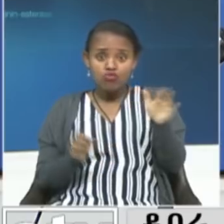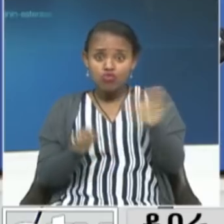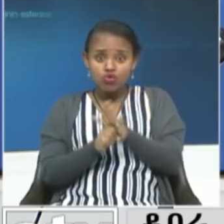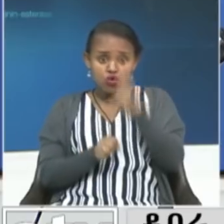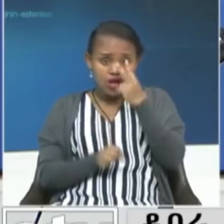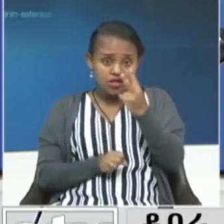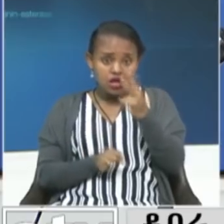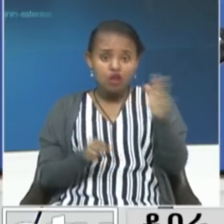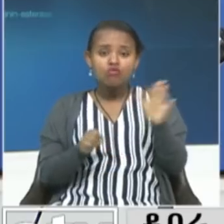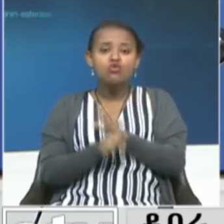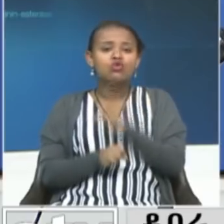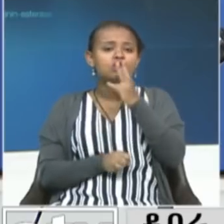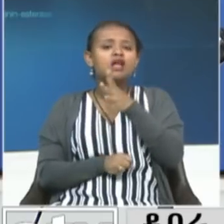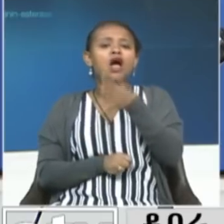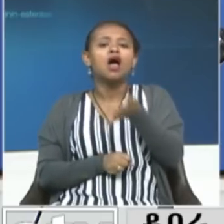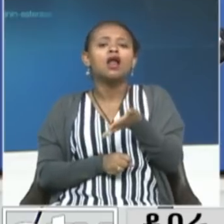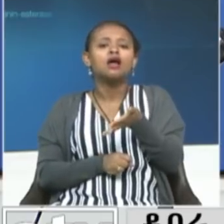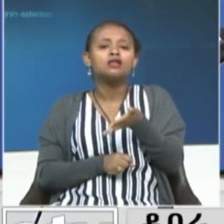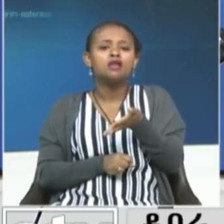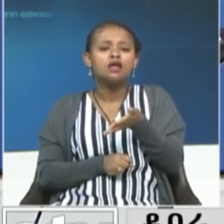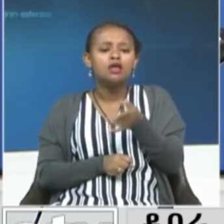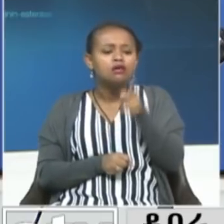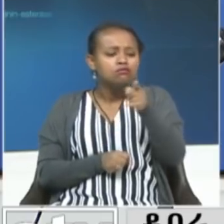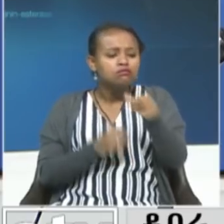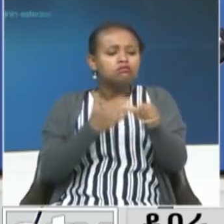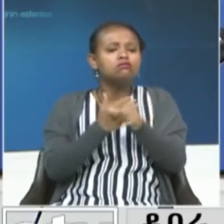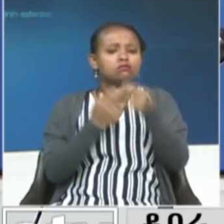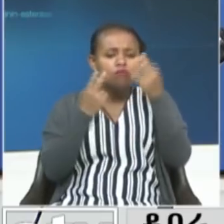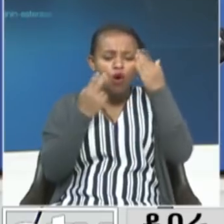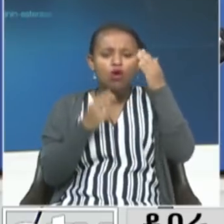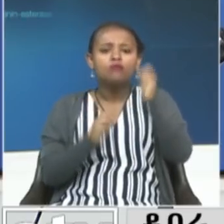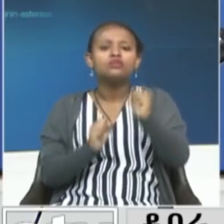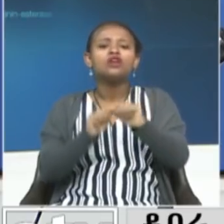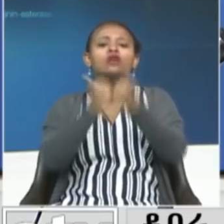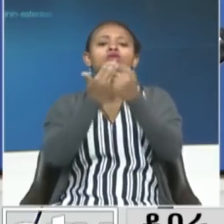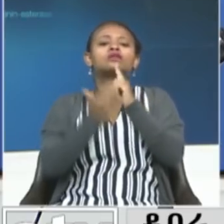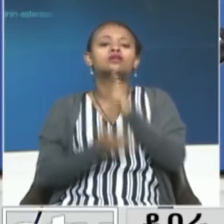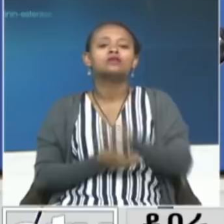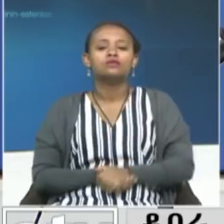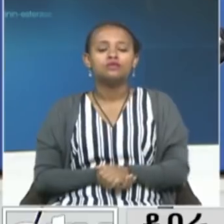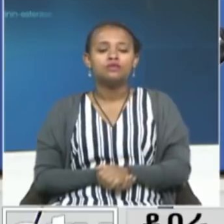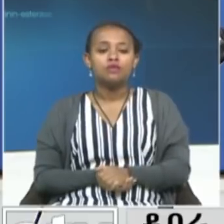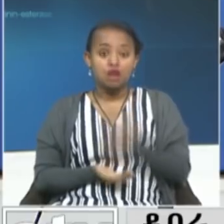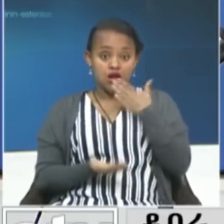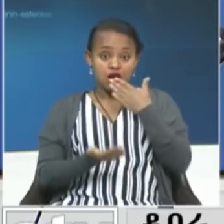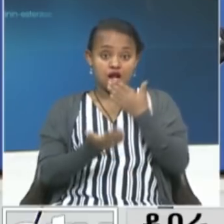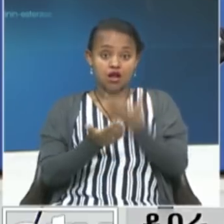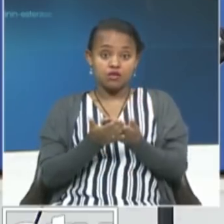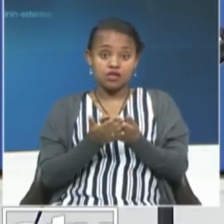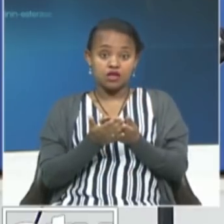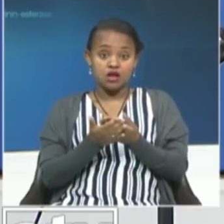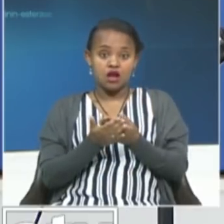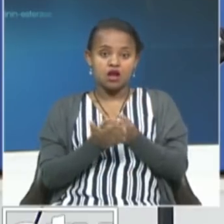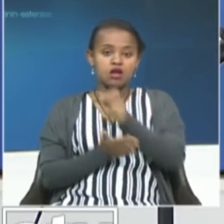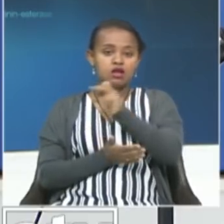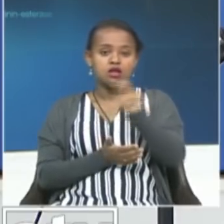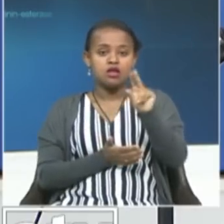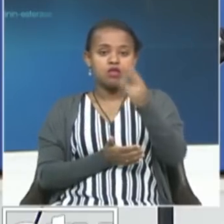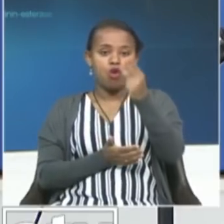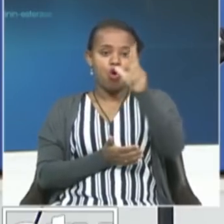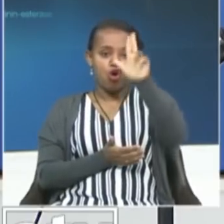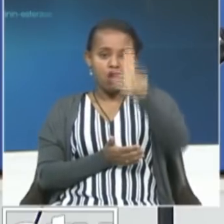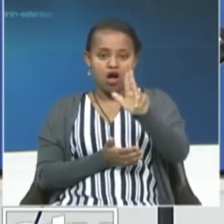ነው በኖቭል ኮሮና ቫይረስ የተጠቃ ማወቅ የሚቻለው? እሺ እናመሰግናለን ዲቦራ፣